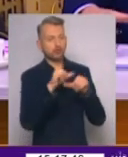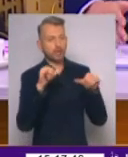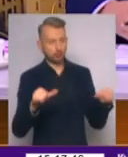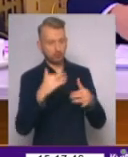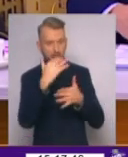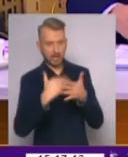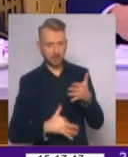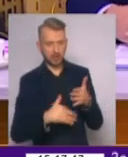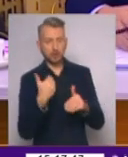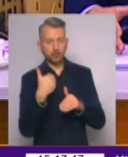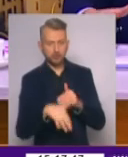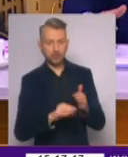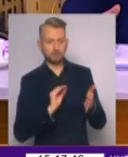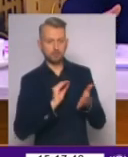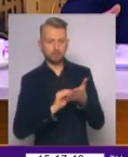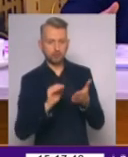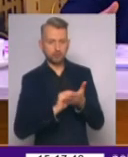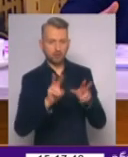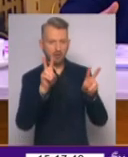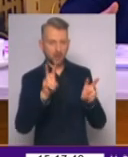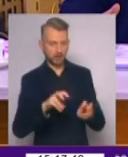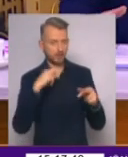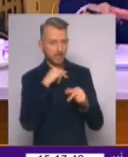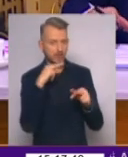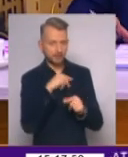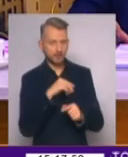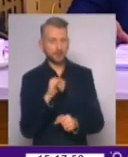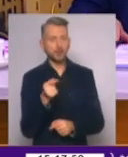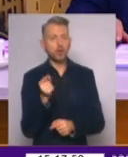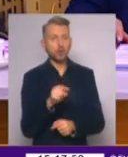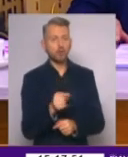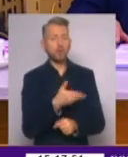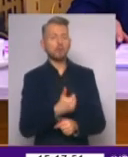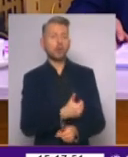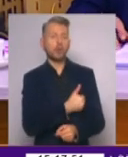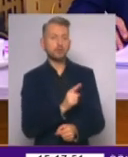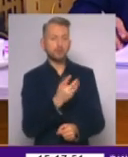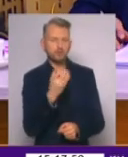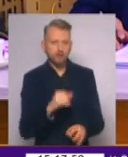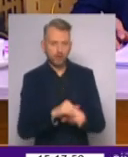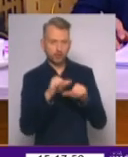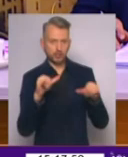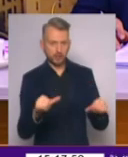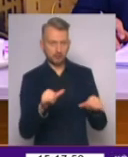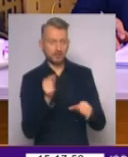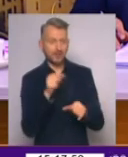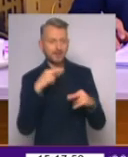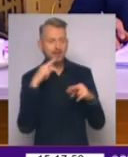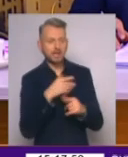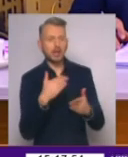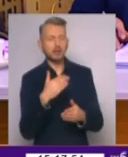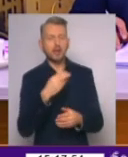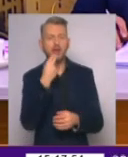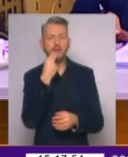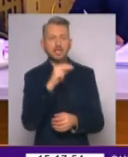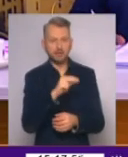коли вони його розширюють, то вже йде вже йдуть і ліки. І тому ми б хотіли, щоб ще розширили, власне, на ті ліки, які ефективно